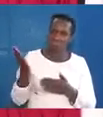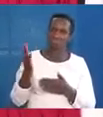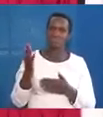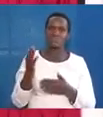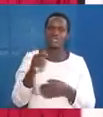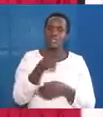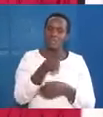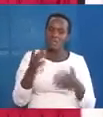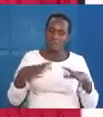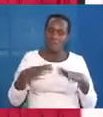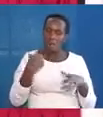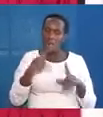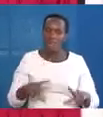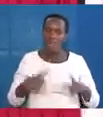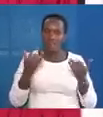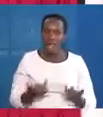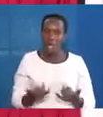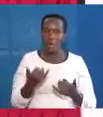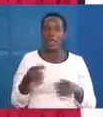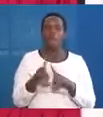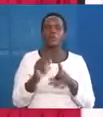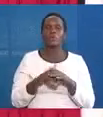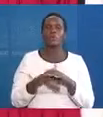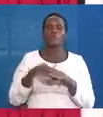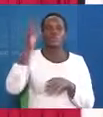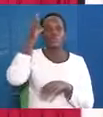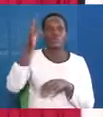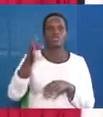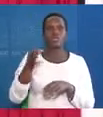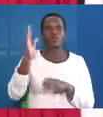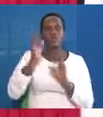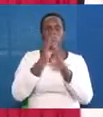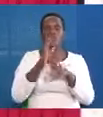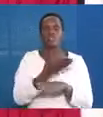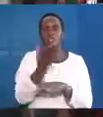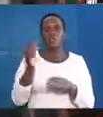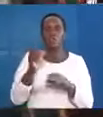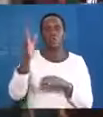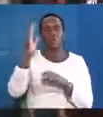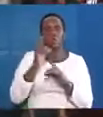ambao watakuwa. Mungu awabariki, Mungu awalinde, asanteni sana.